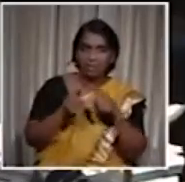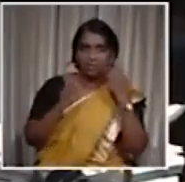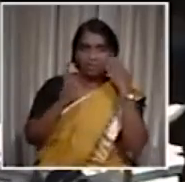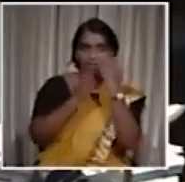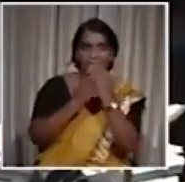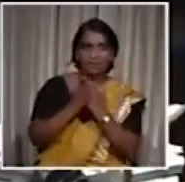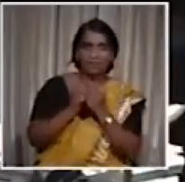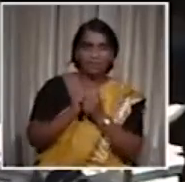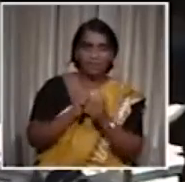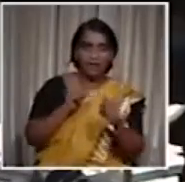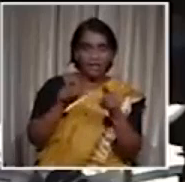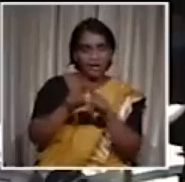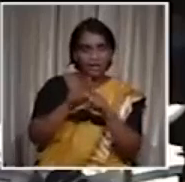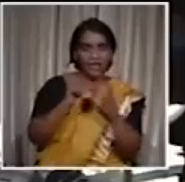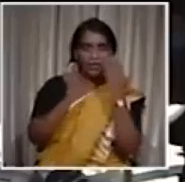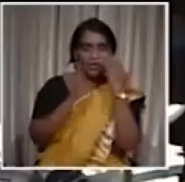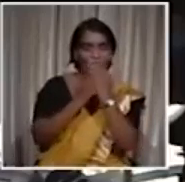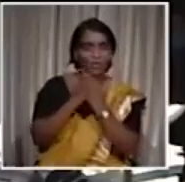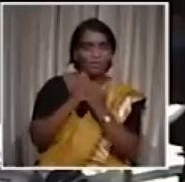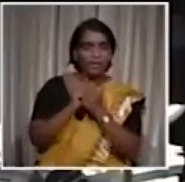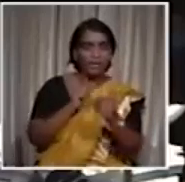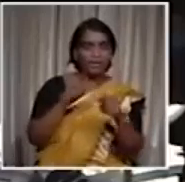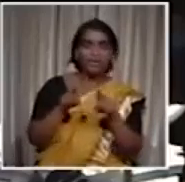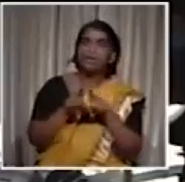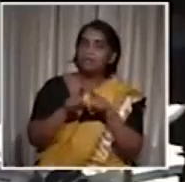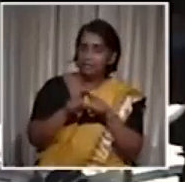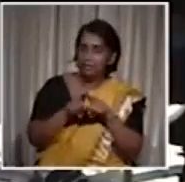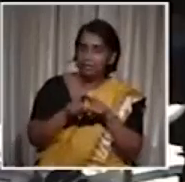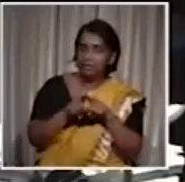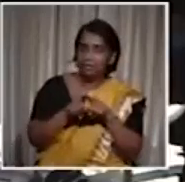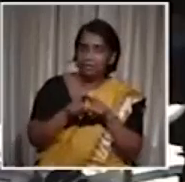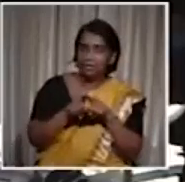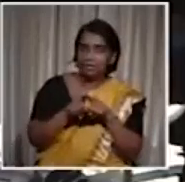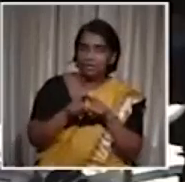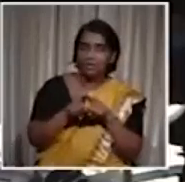2007 2007 ඉඳන් 2015 දක්වා ගරු මහින්ද